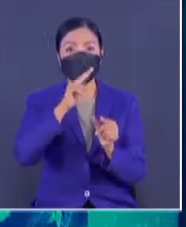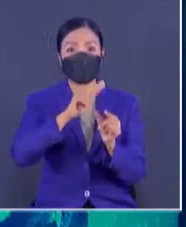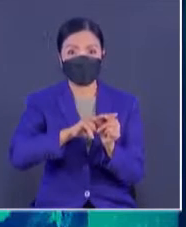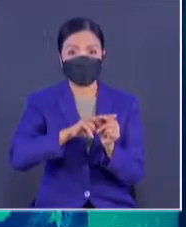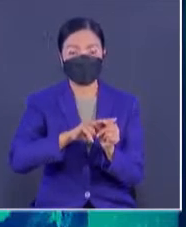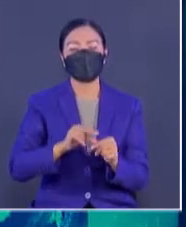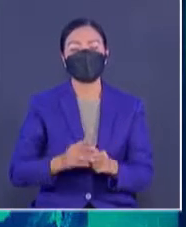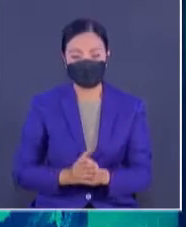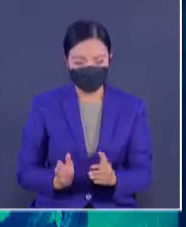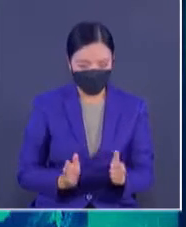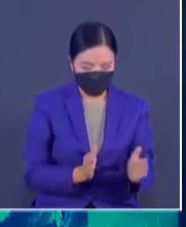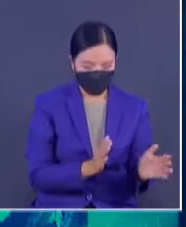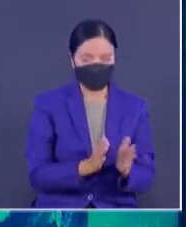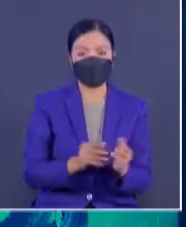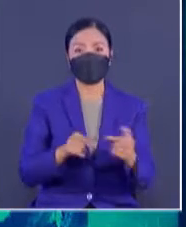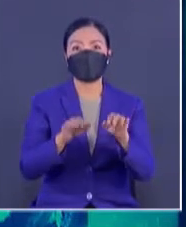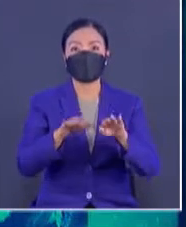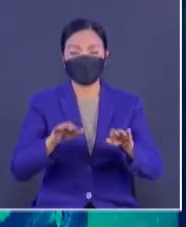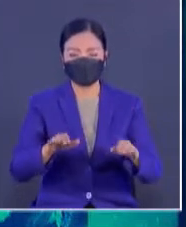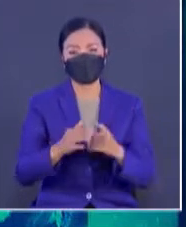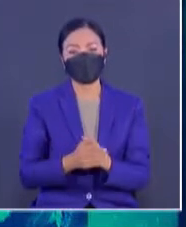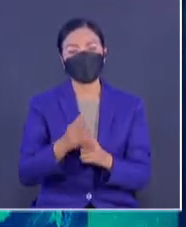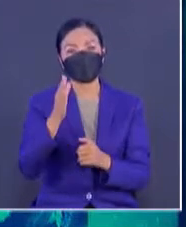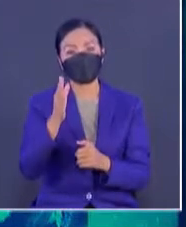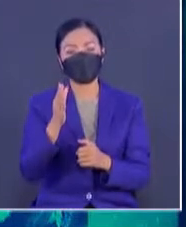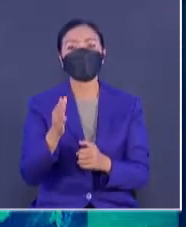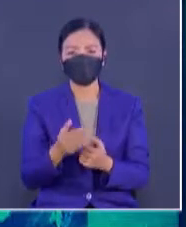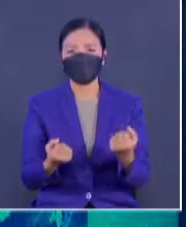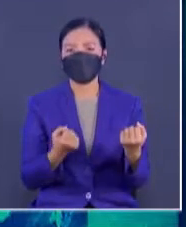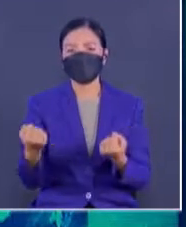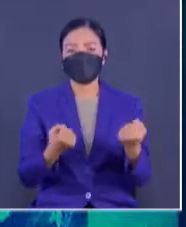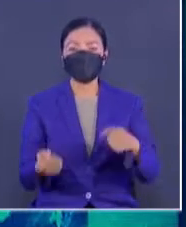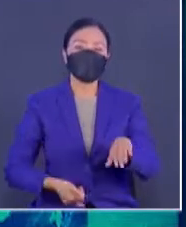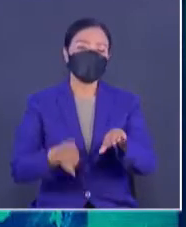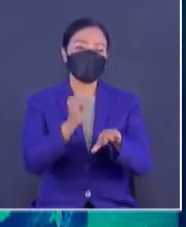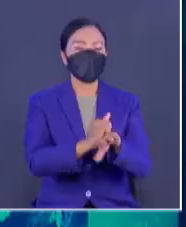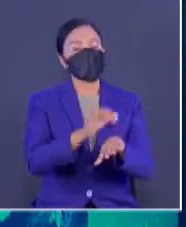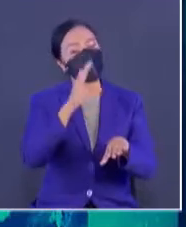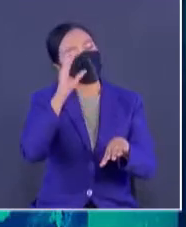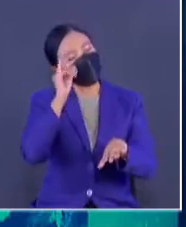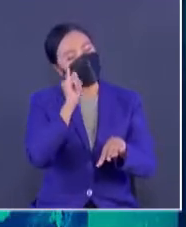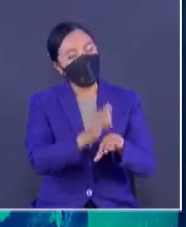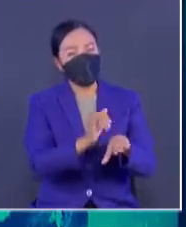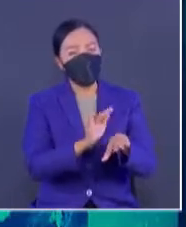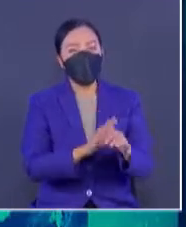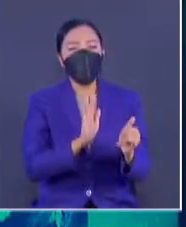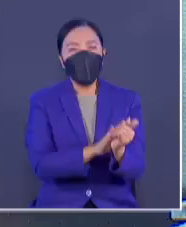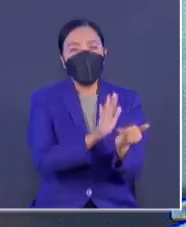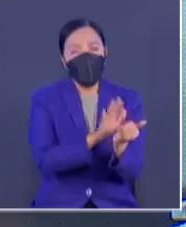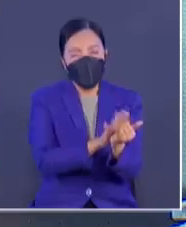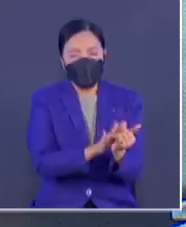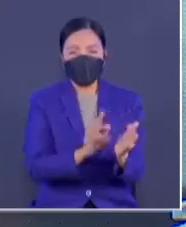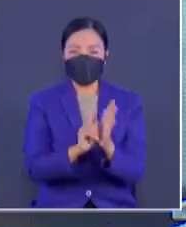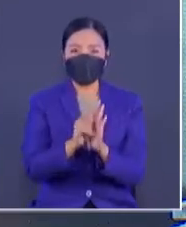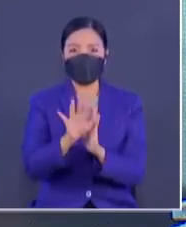ไปดูอีกหนึ่งเรื่องครับเรื่องของเด็กๆเช่นเดียวกันถ้าปล่อยบุตรหลานอยู่ในรถแล้วก็หลับปุ๋ยหลับพลอยไปเลยนะครับเรียกเท่าไหร่ก็ไม่ยอมตื่น